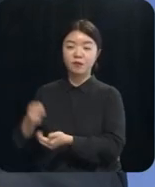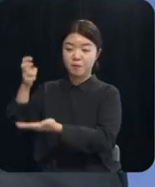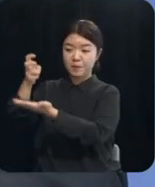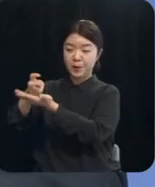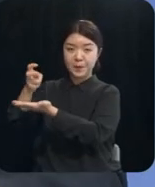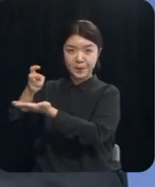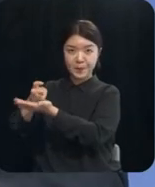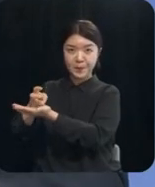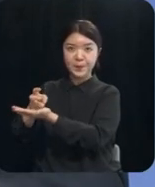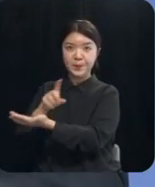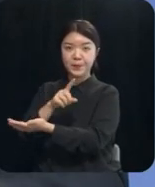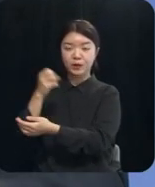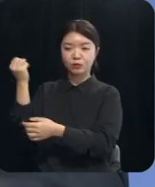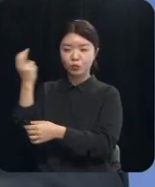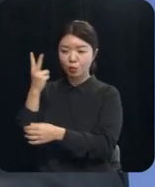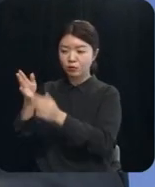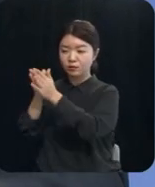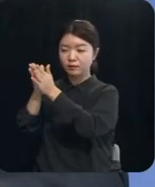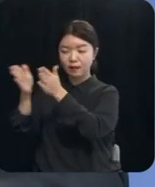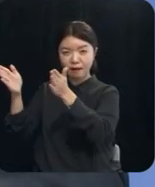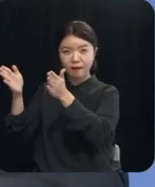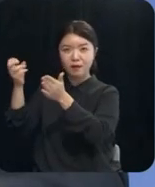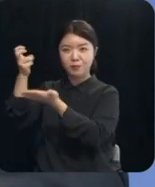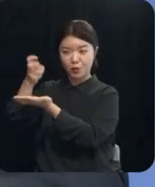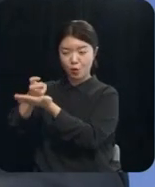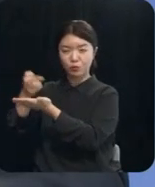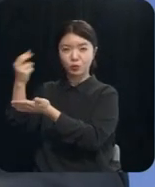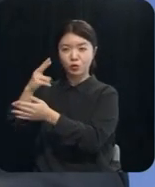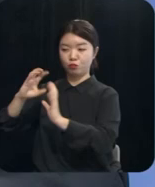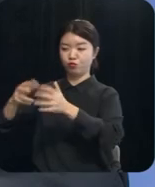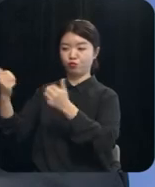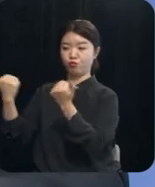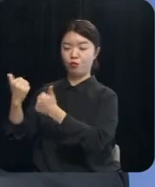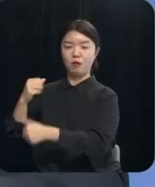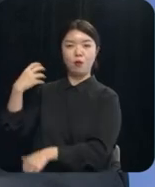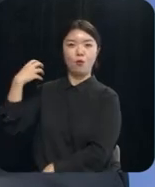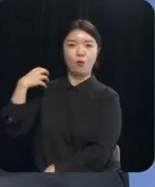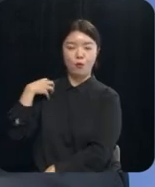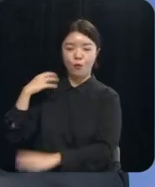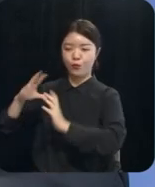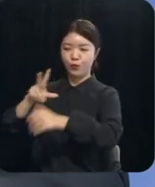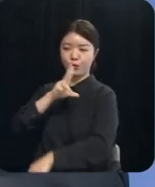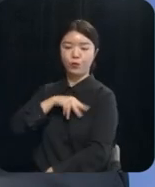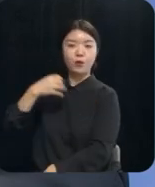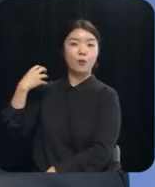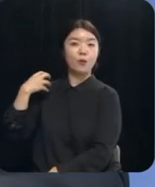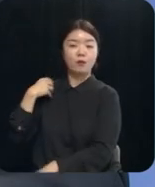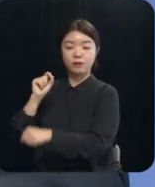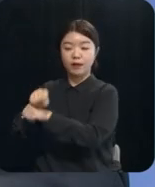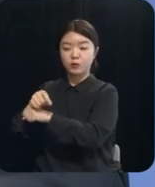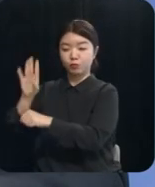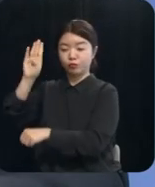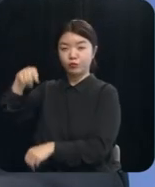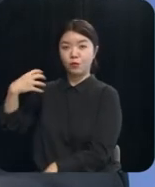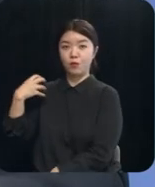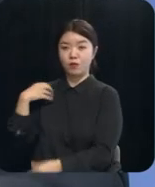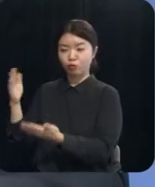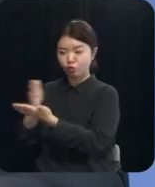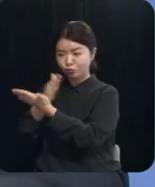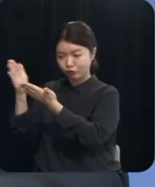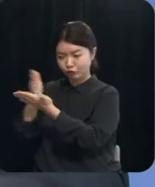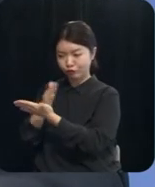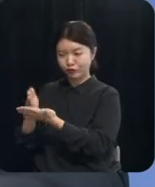법령과 시행령에 대해서 그리고 국회의 역할과 국회의원의 역할과 행정부의 역할에 대해서 좀